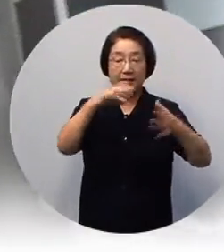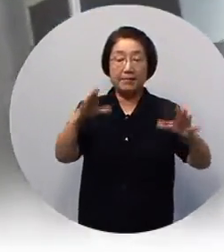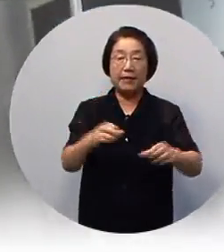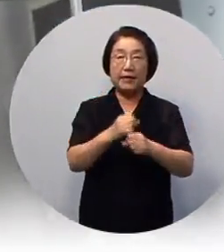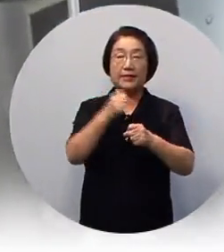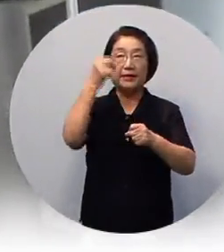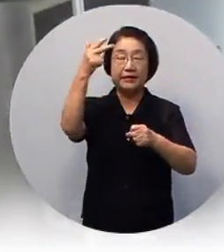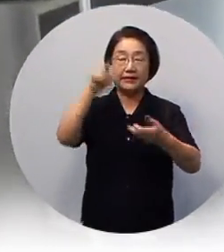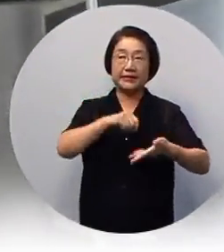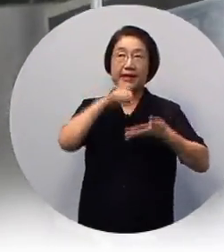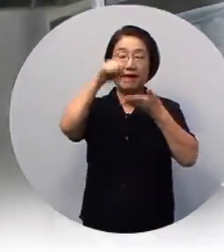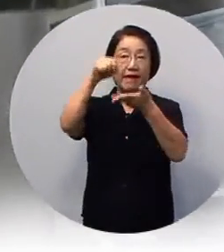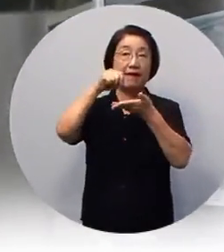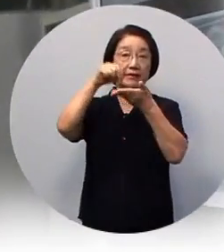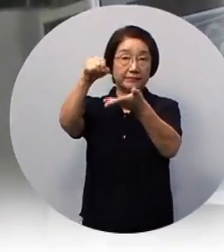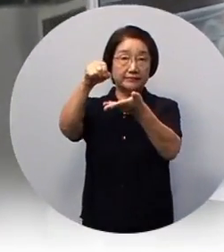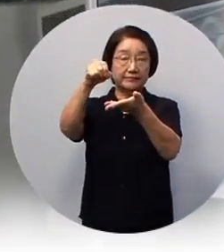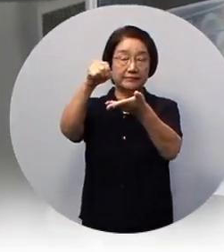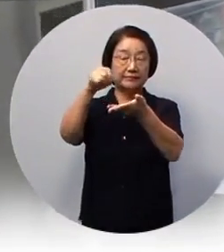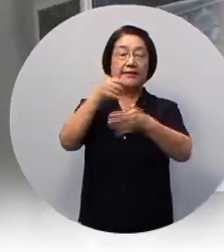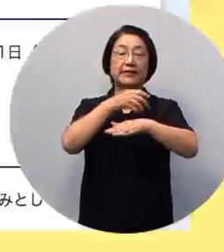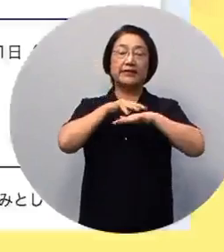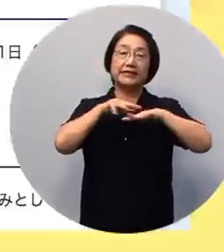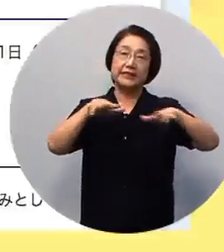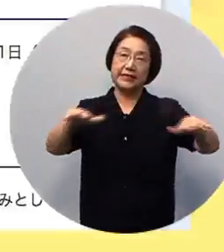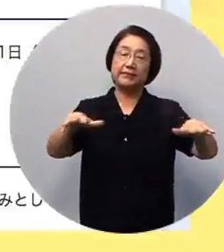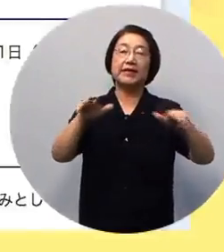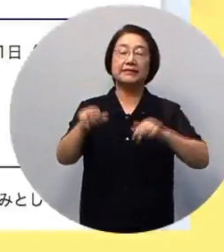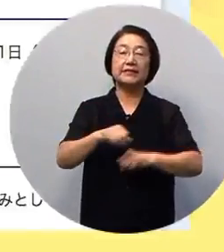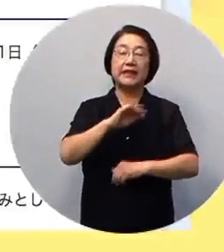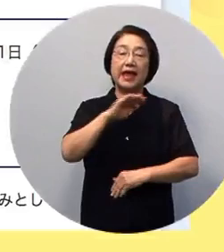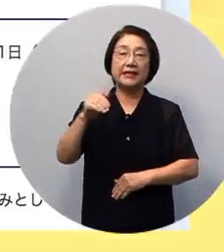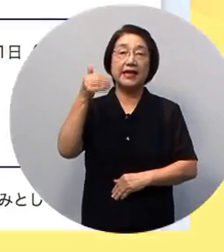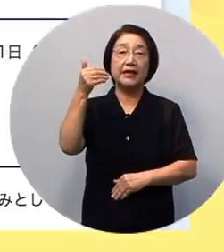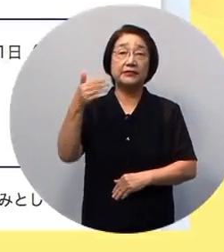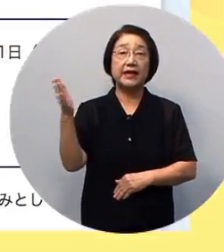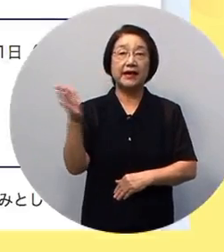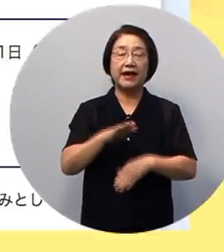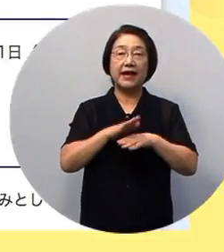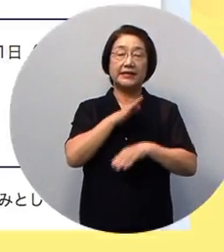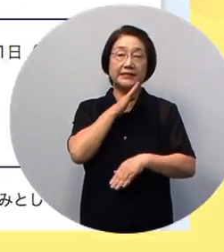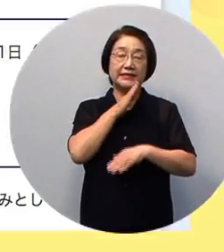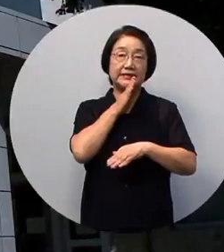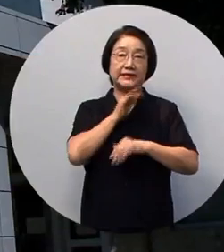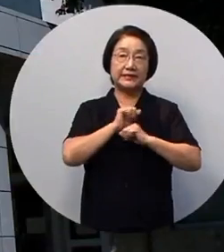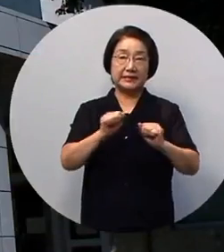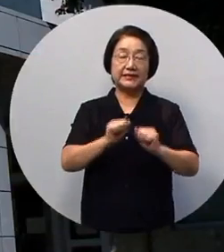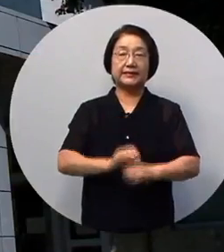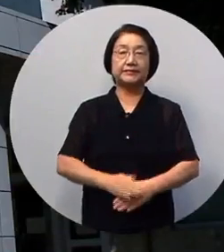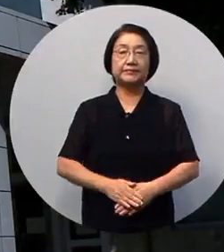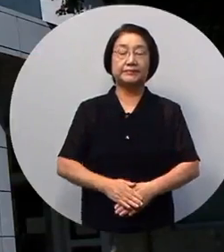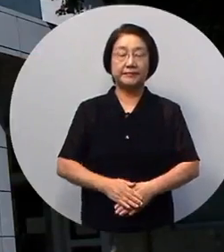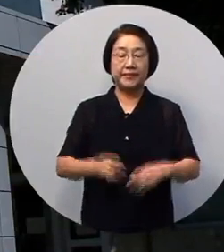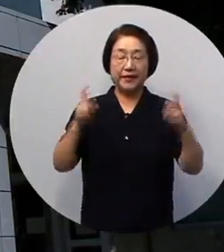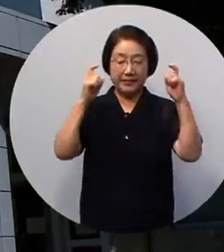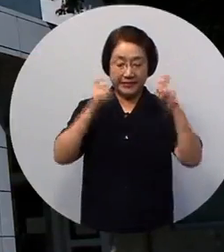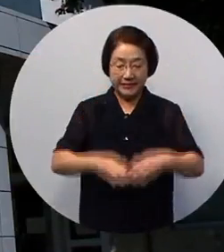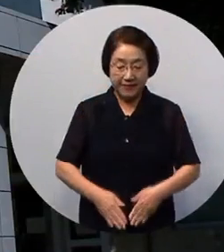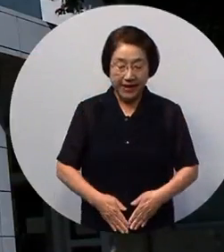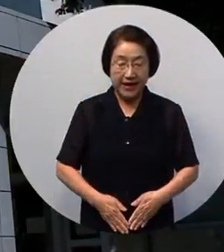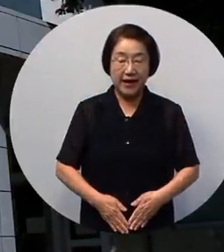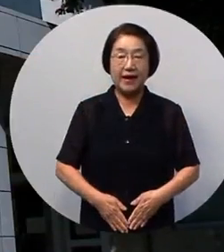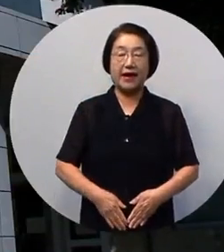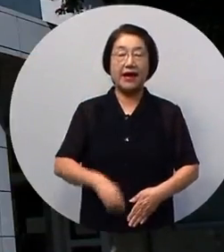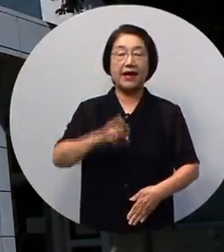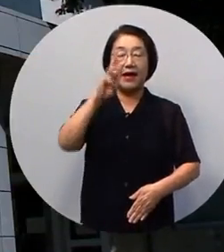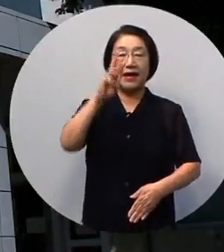市へ提言・提案できるシステム。平成9年から実施されています。 こんにちは、リポーターの